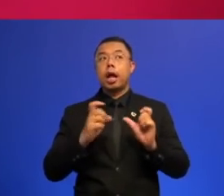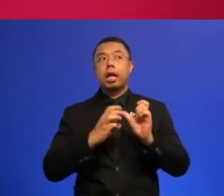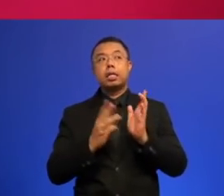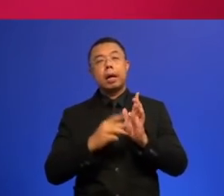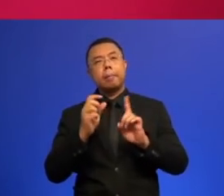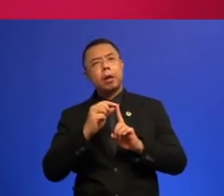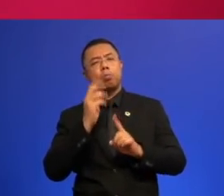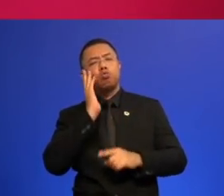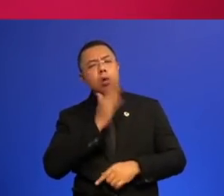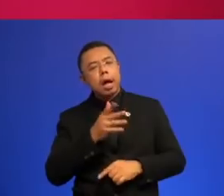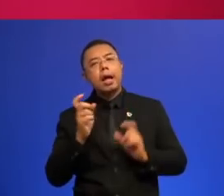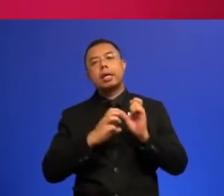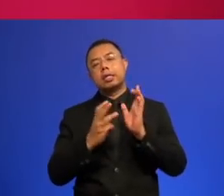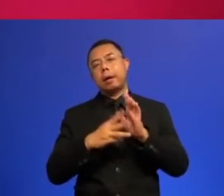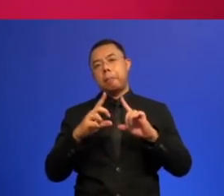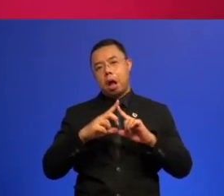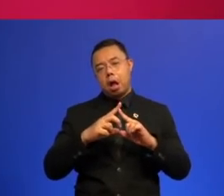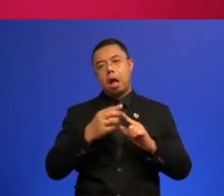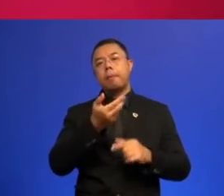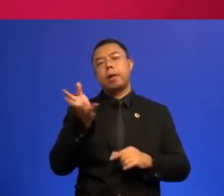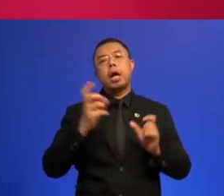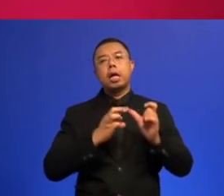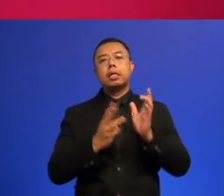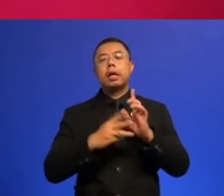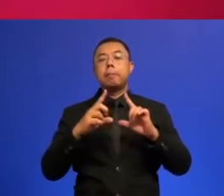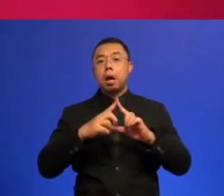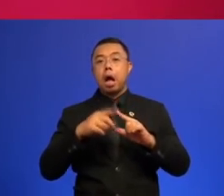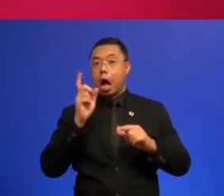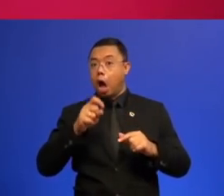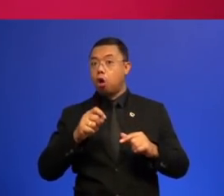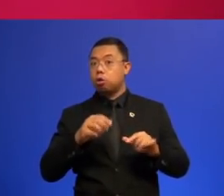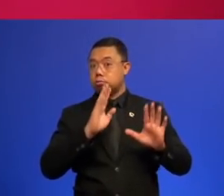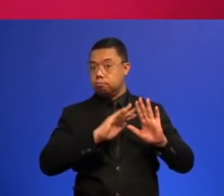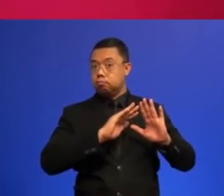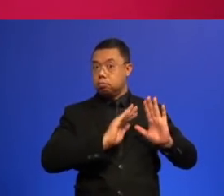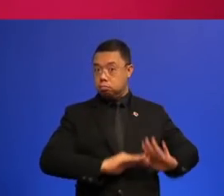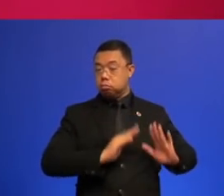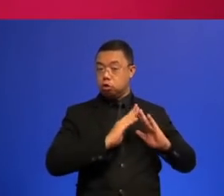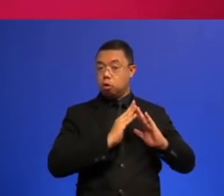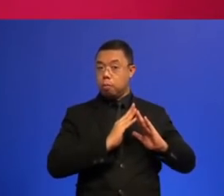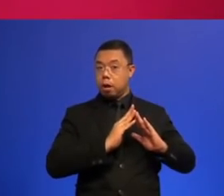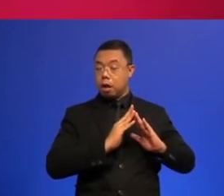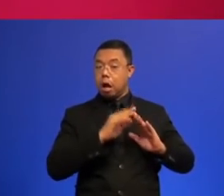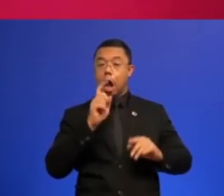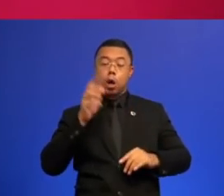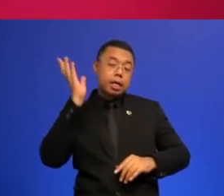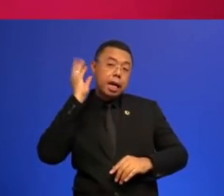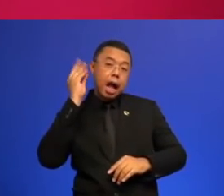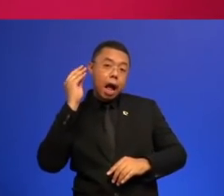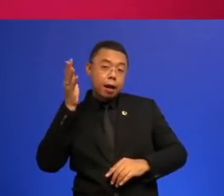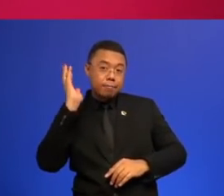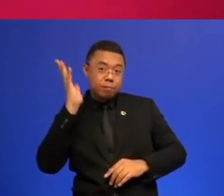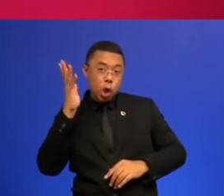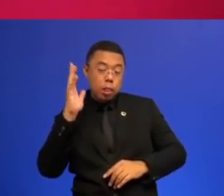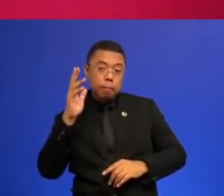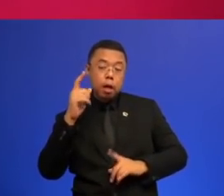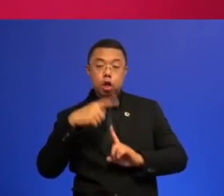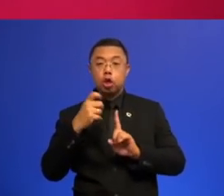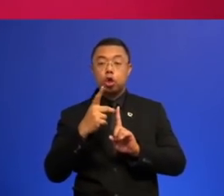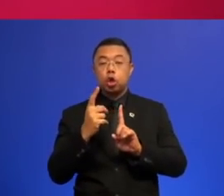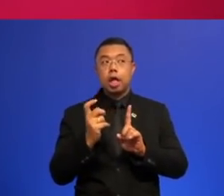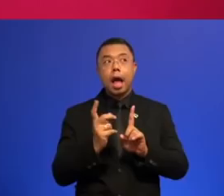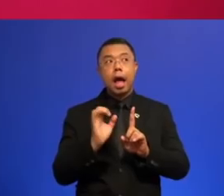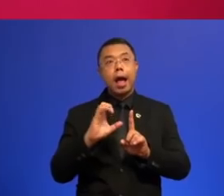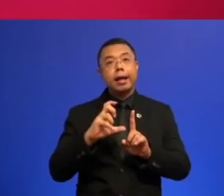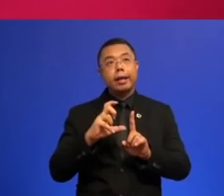terlalu muda SMA. Jadi mereka SMA dilatih tapi harus tinggal di rumah. Suruh dengerin Truth ID. Ya, dulu di